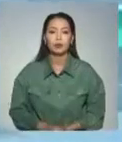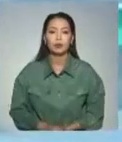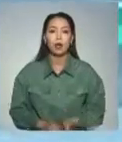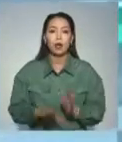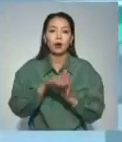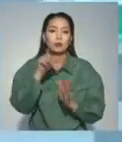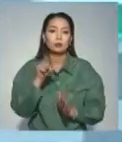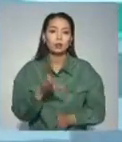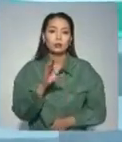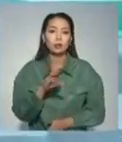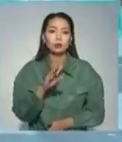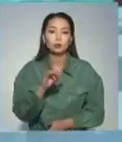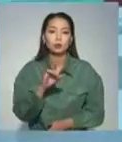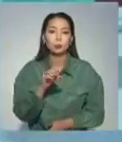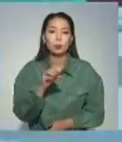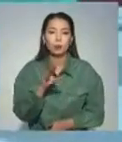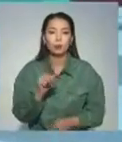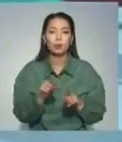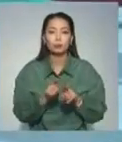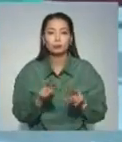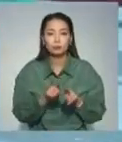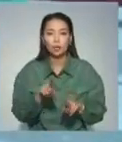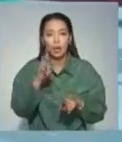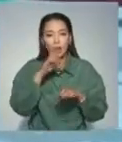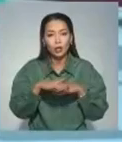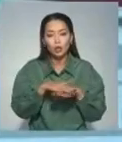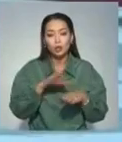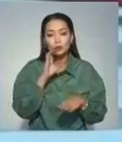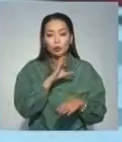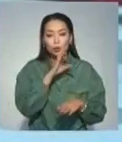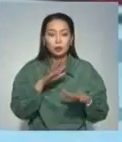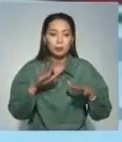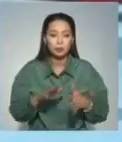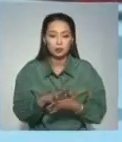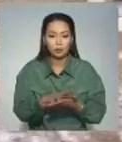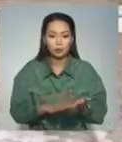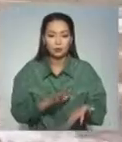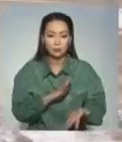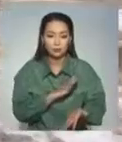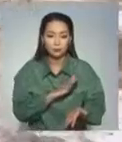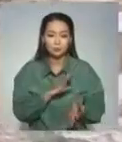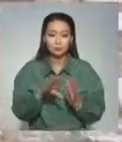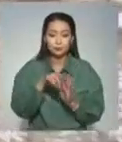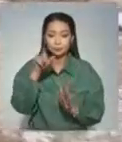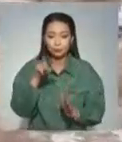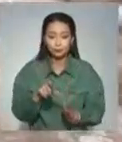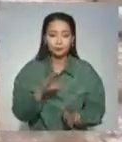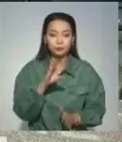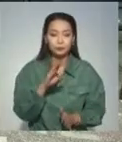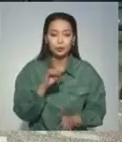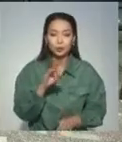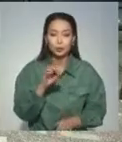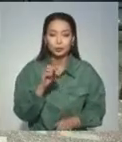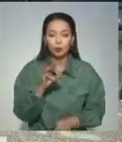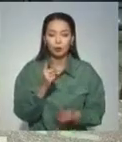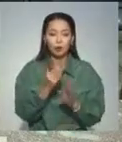Президентке кандидат Салтанат Тұрсынбекова үгіт-насихат науқанын еліміздің солтүстігінде жалғастырды. Кандидат Салтанат Тұрсынбекова ең